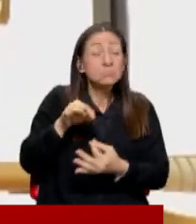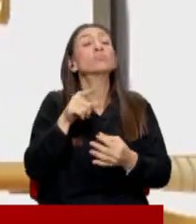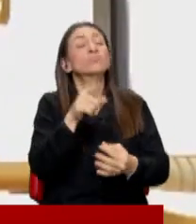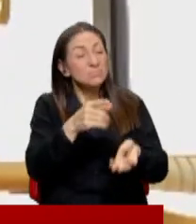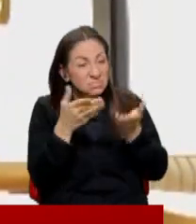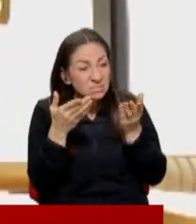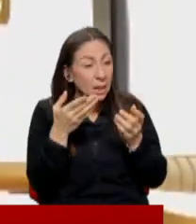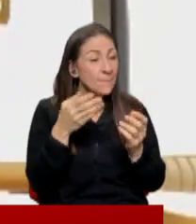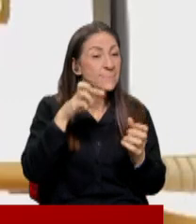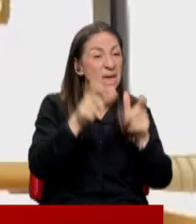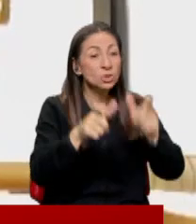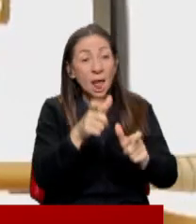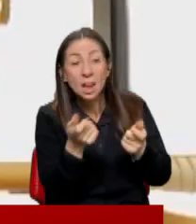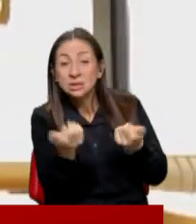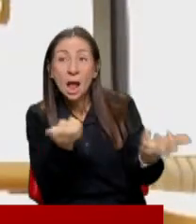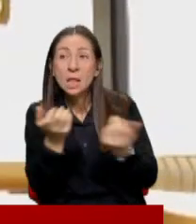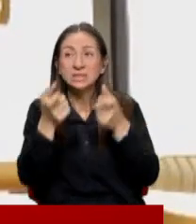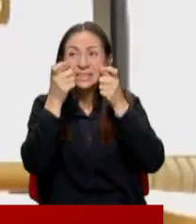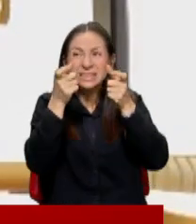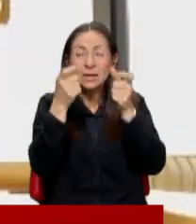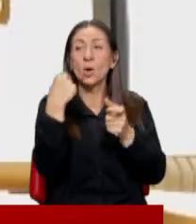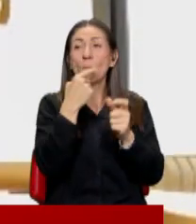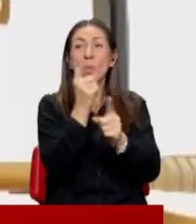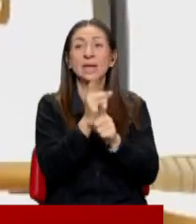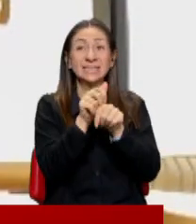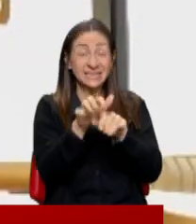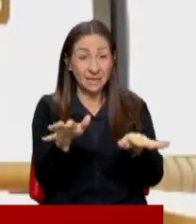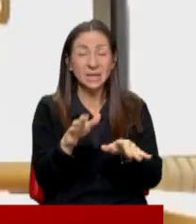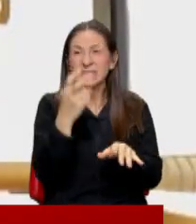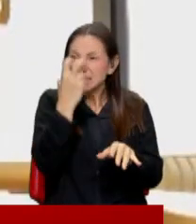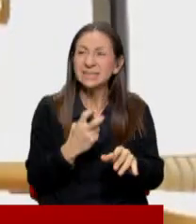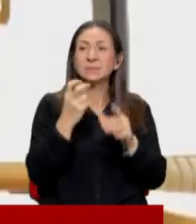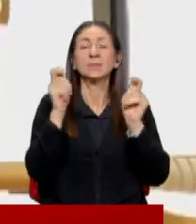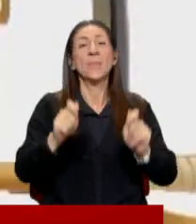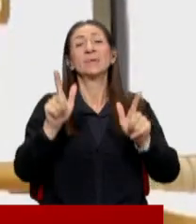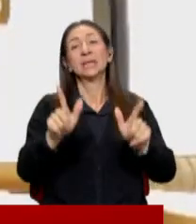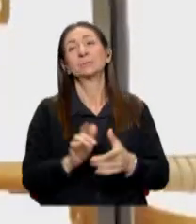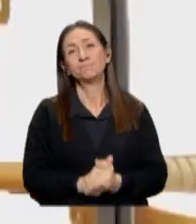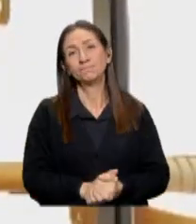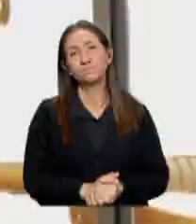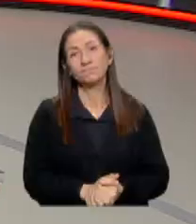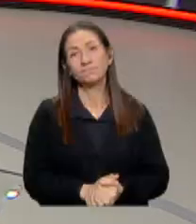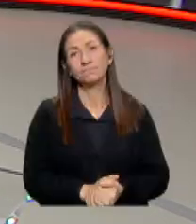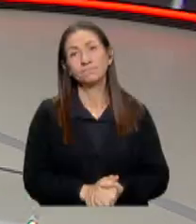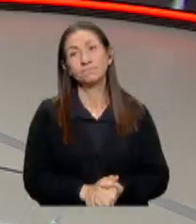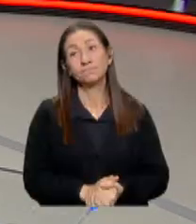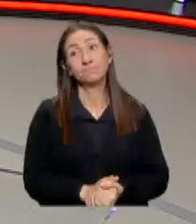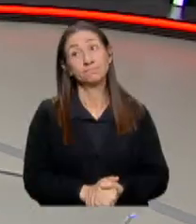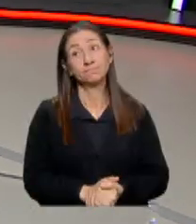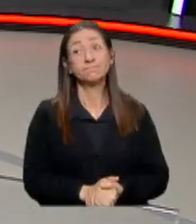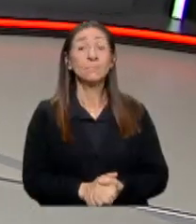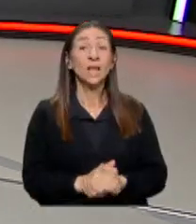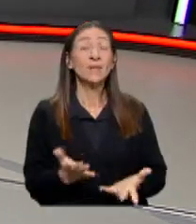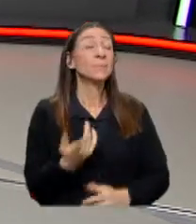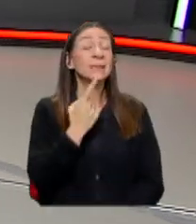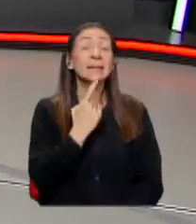çerçevesinde personel temin ve mülakat sisteminin tekrar gözden geçirilmesi. Efendim şimdi